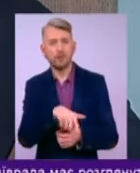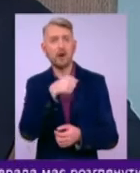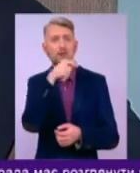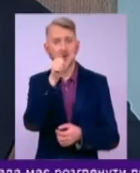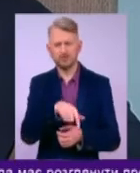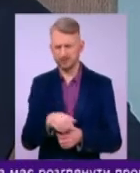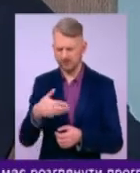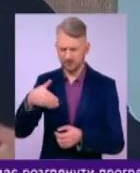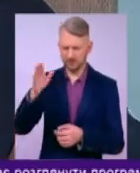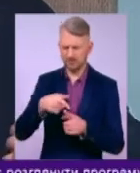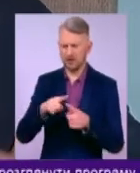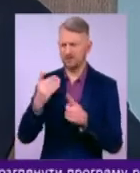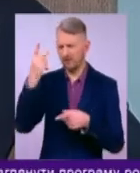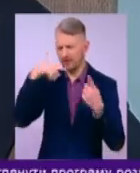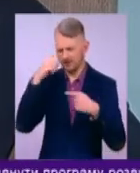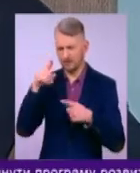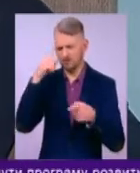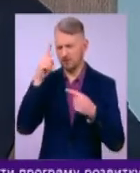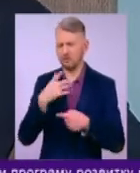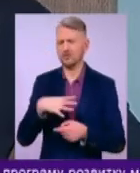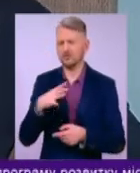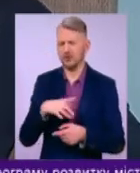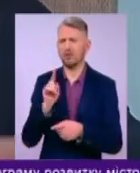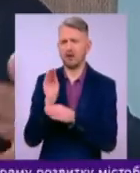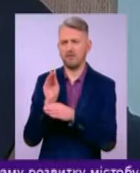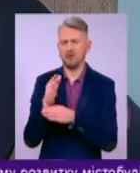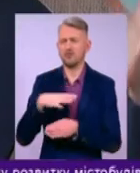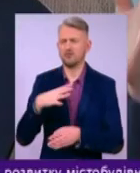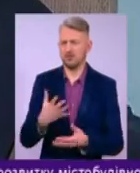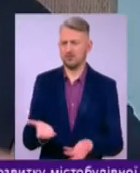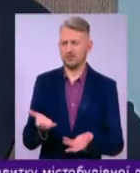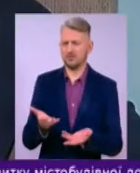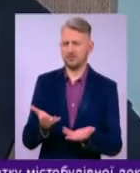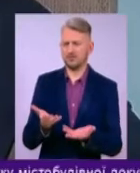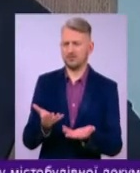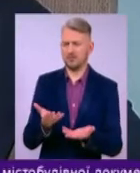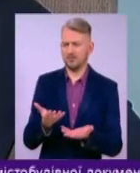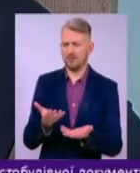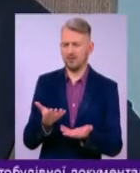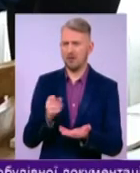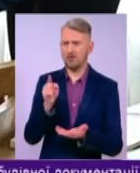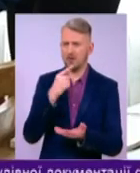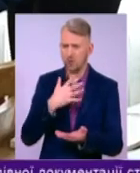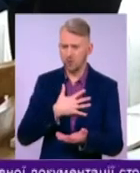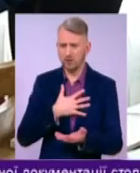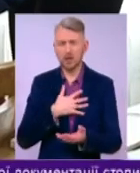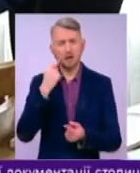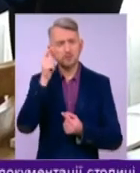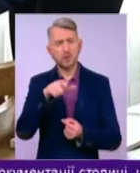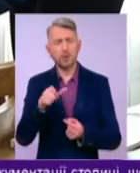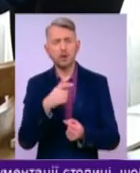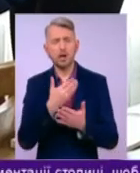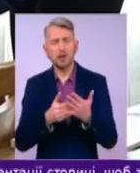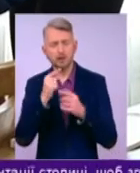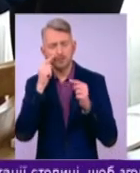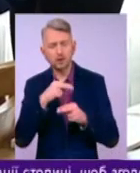твої фантазії, що ти придумуєш, що ти наговорюєш, тебе там... Тобто любить. Психологи радять звертати пильну